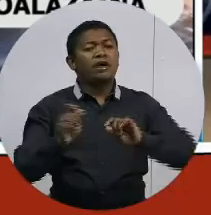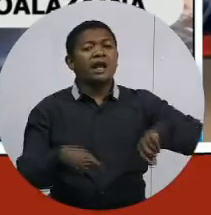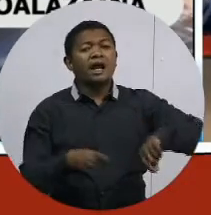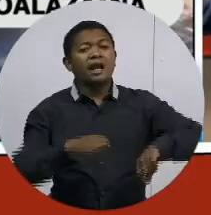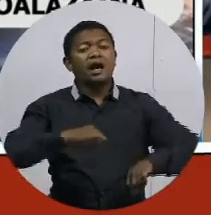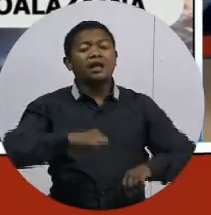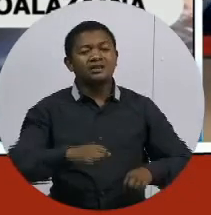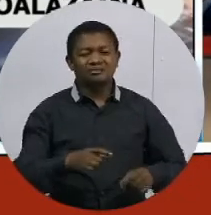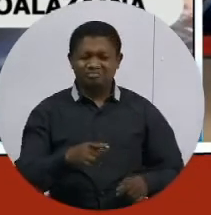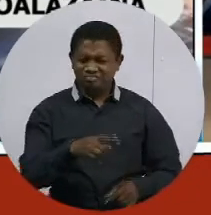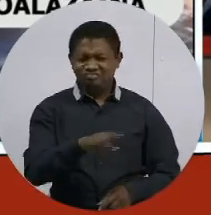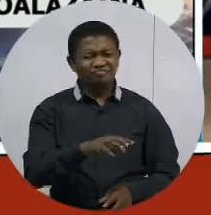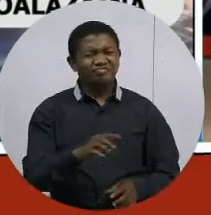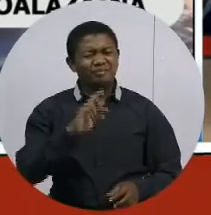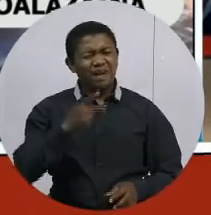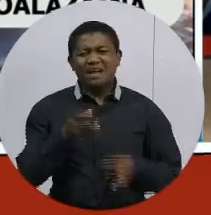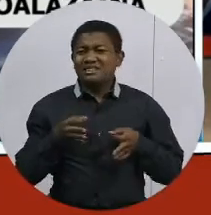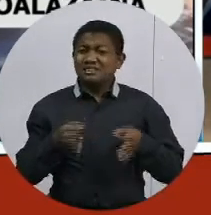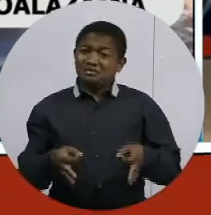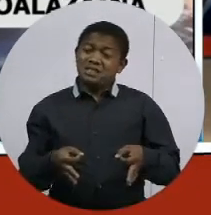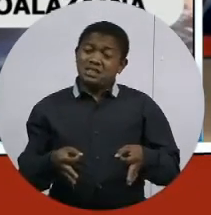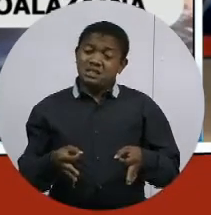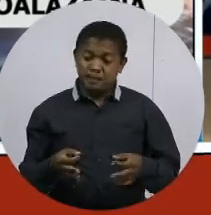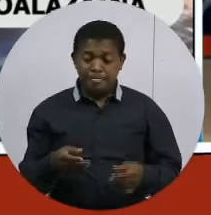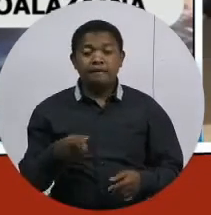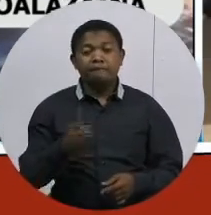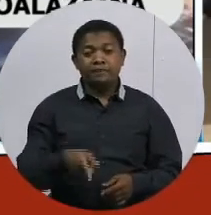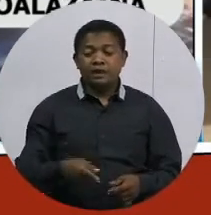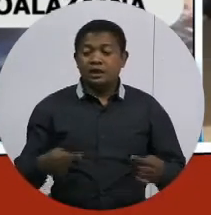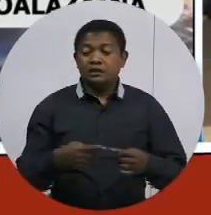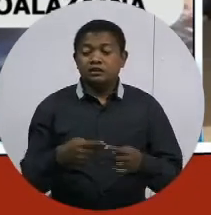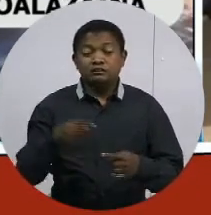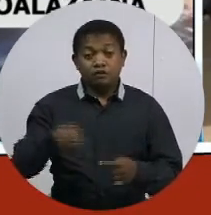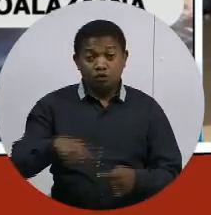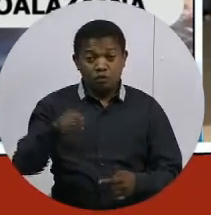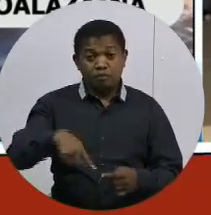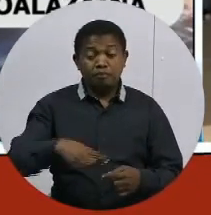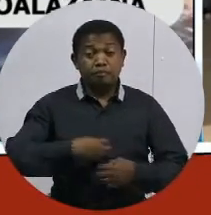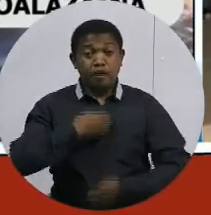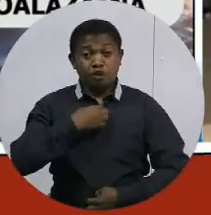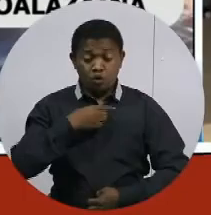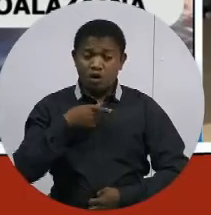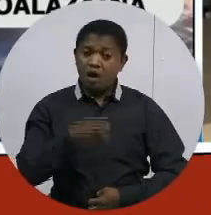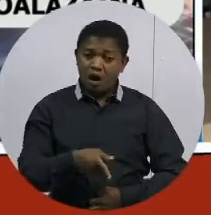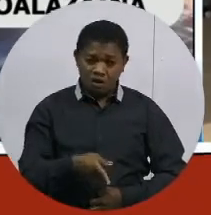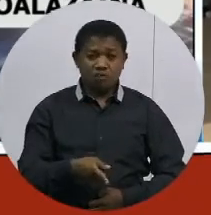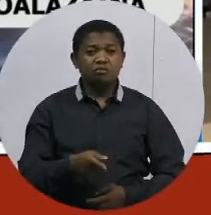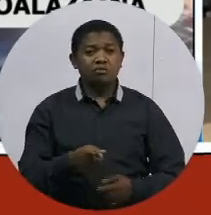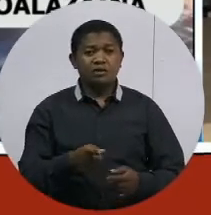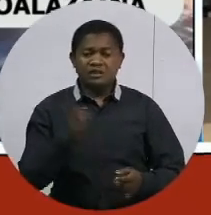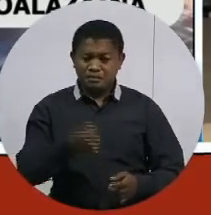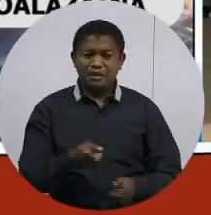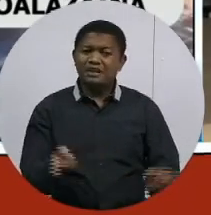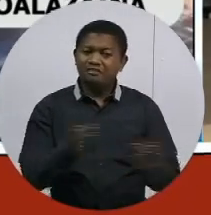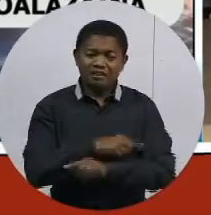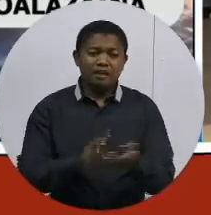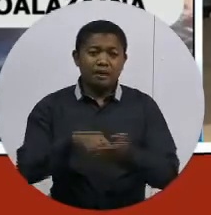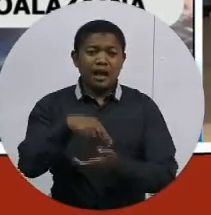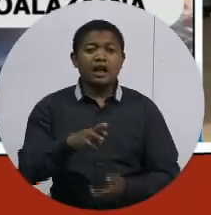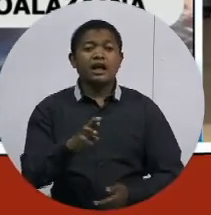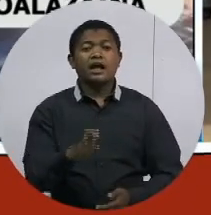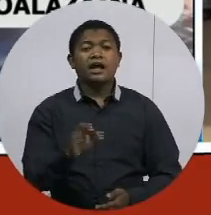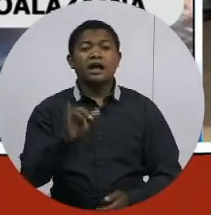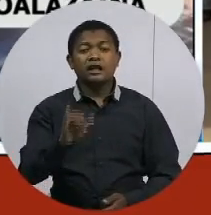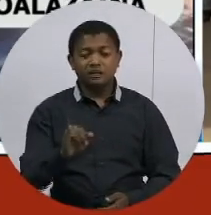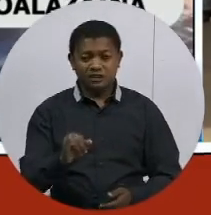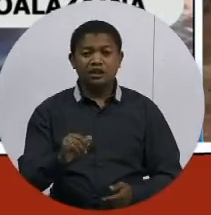ny contrat de travail ndreo mpiasa ireo ary metraka ihany koa ireo mpampiasa ny règlement intérieur. Fantatra nandritra izao fidinana ifotiny izao ihany koa izay